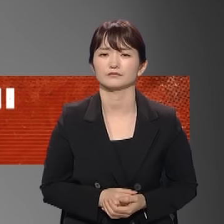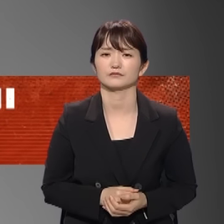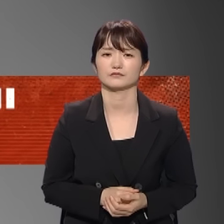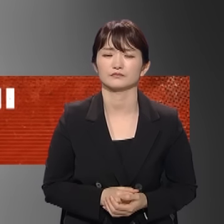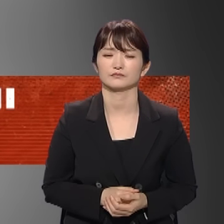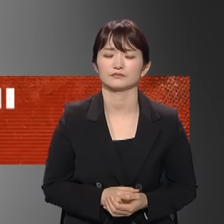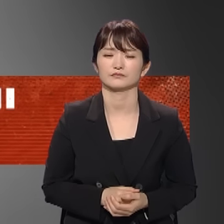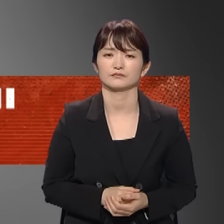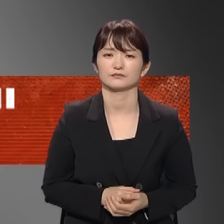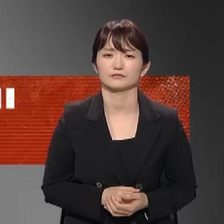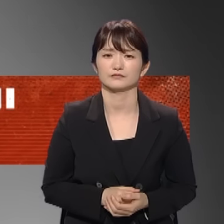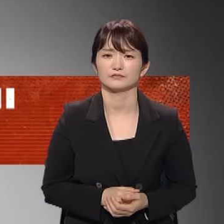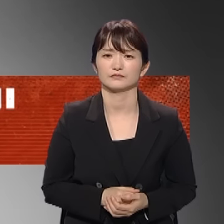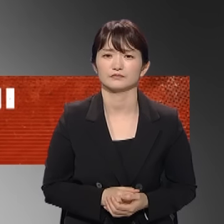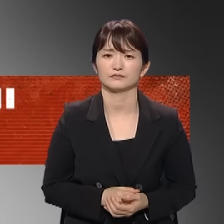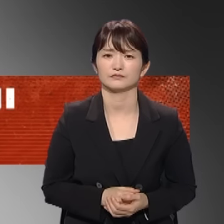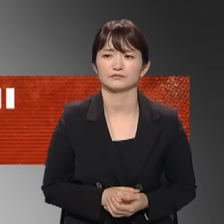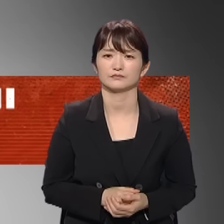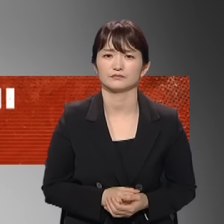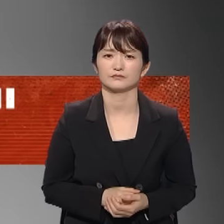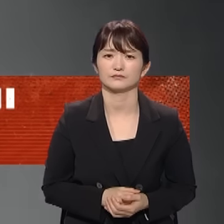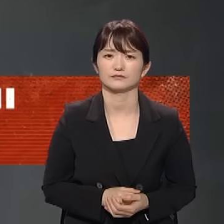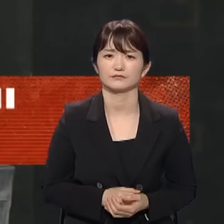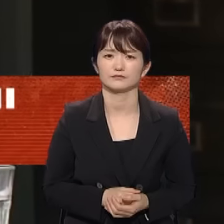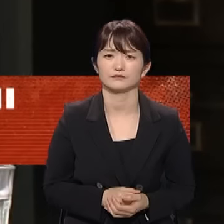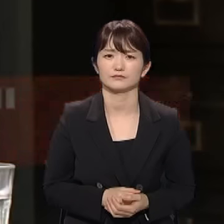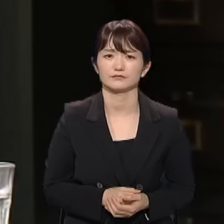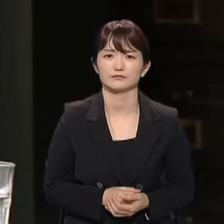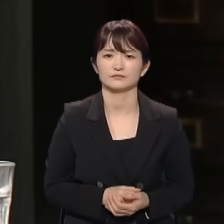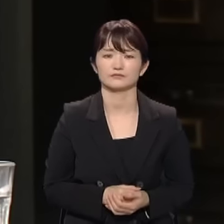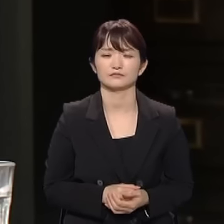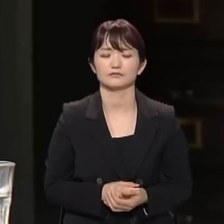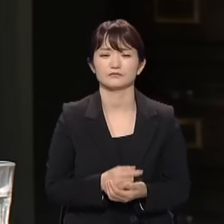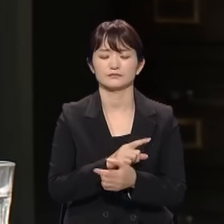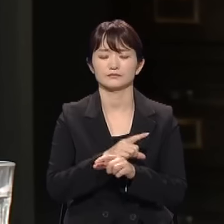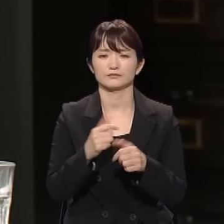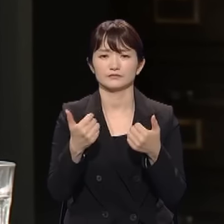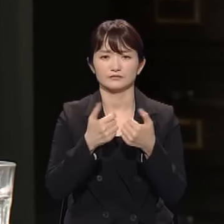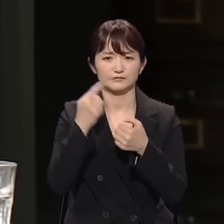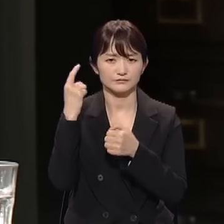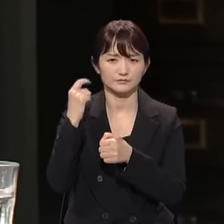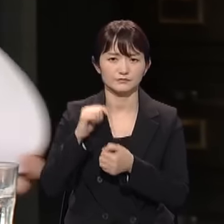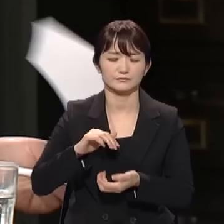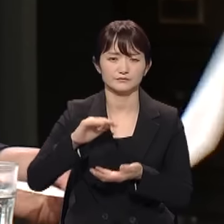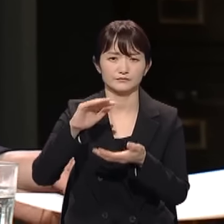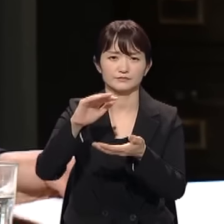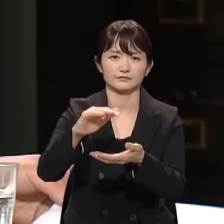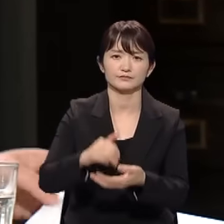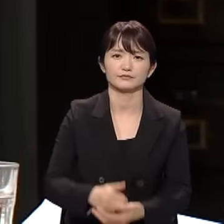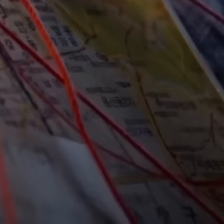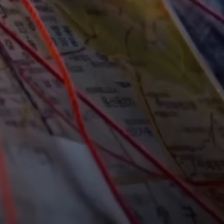가능할 거다고 얘기를 하고 있는 상황입니다. 알겠습니다. 자, 두 번째 사건 정리하고요. 별별 상담소